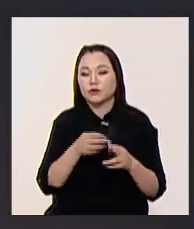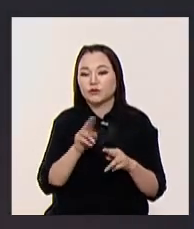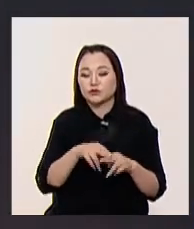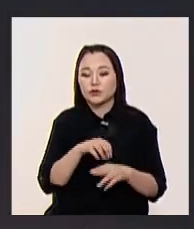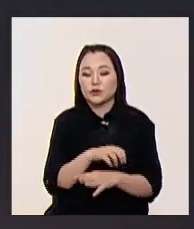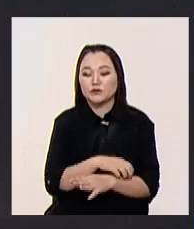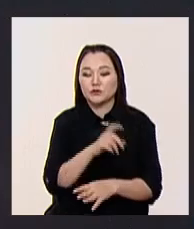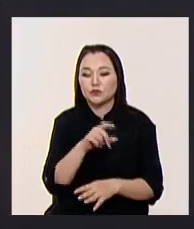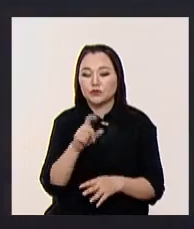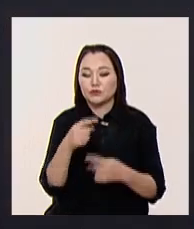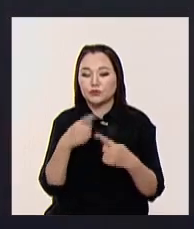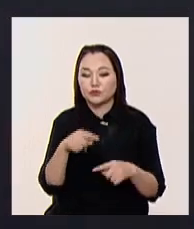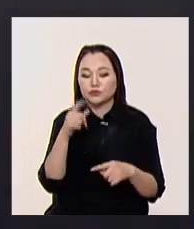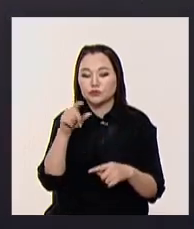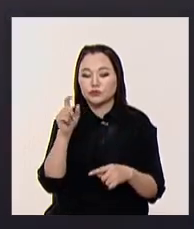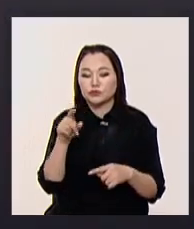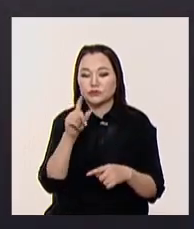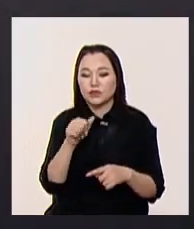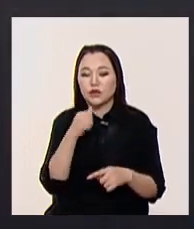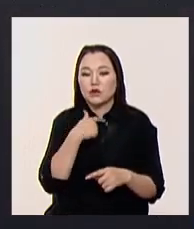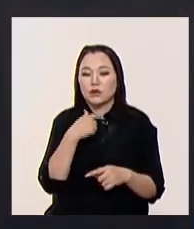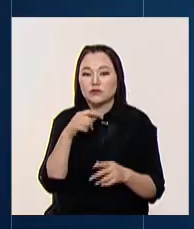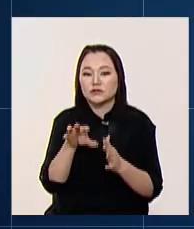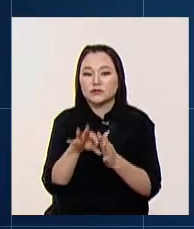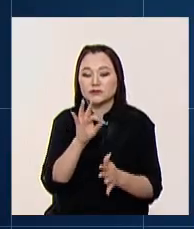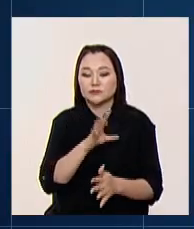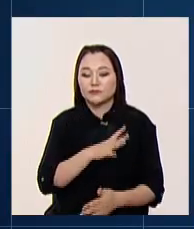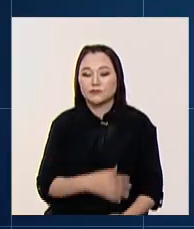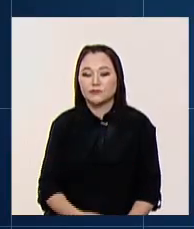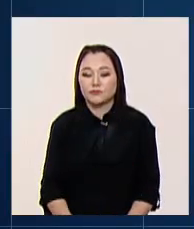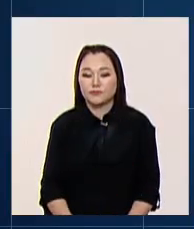комиссияның мүшелері басқа адамдар үшін дауыс берген.